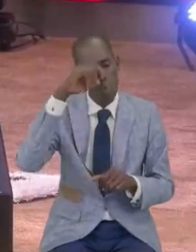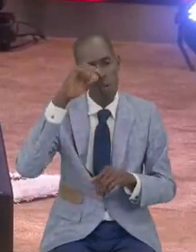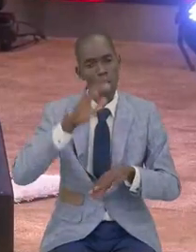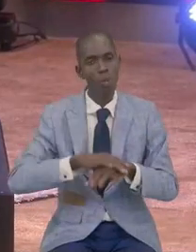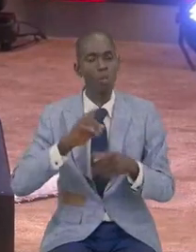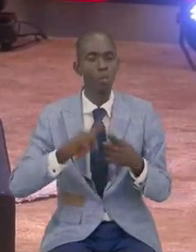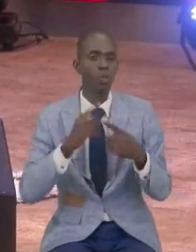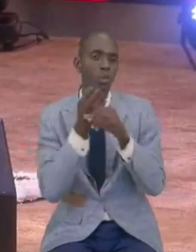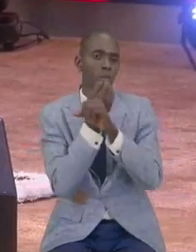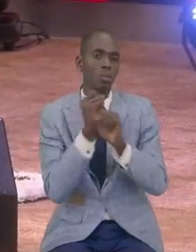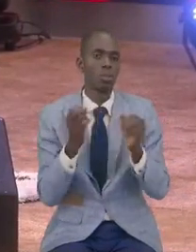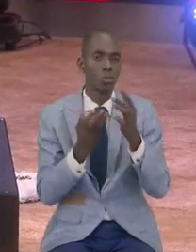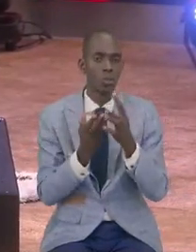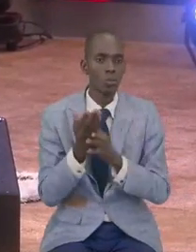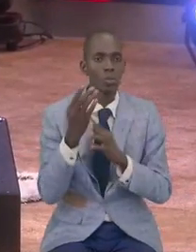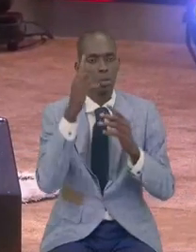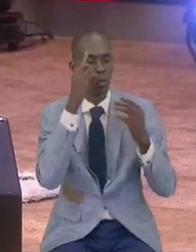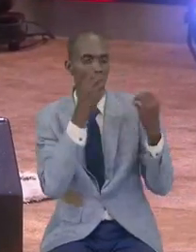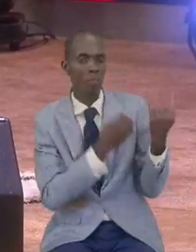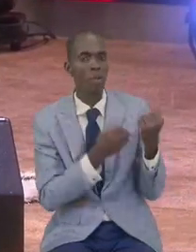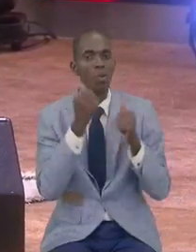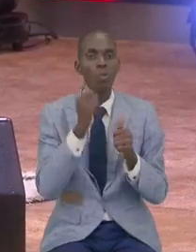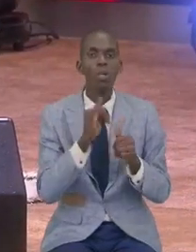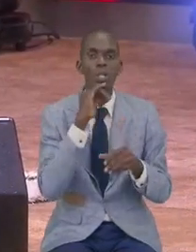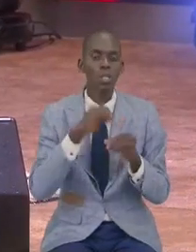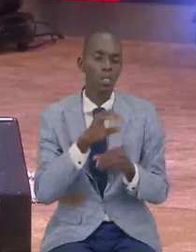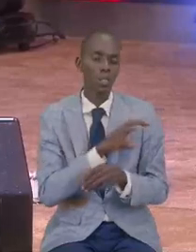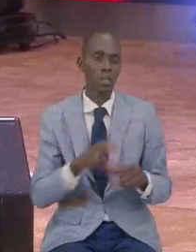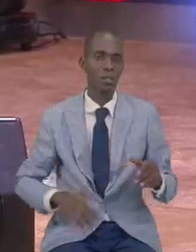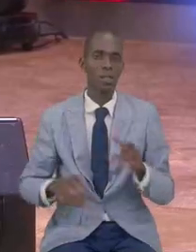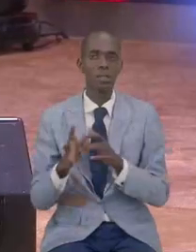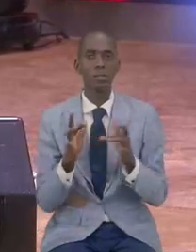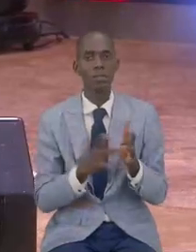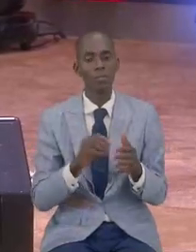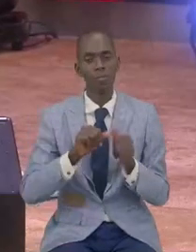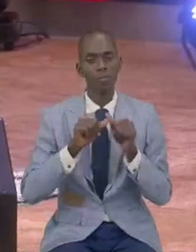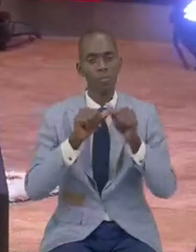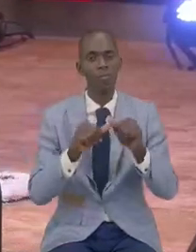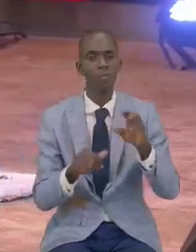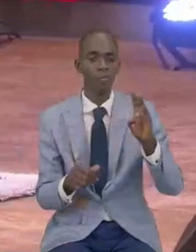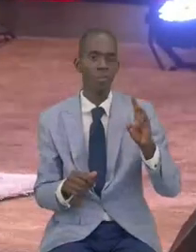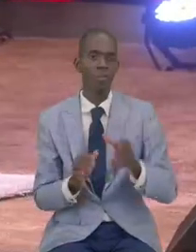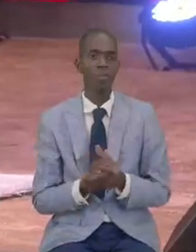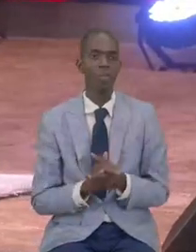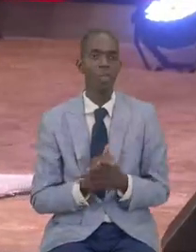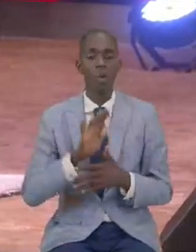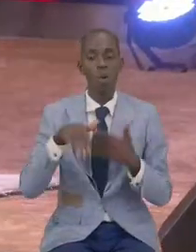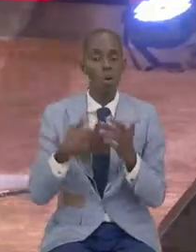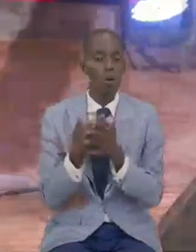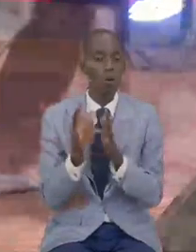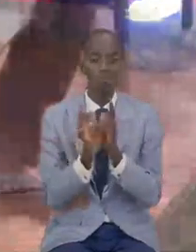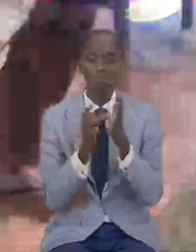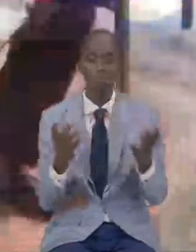salut par la foi en Jésus-Christ. 16. Verset 16.